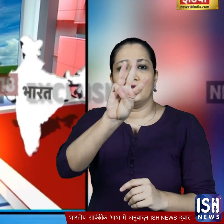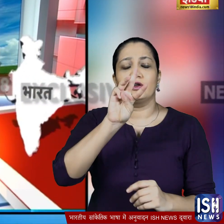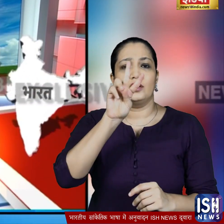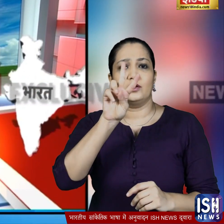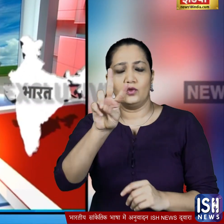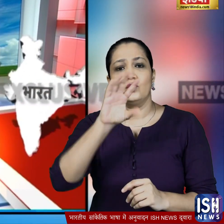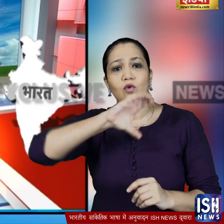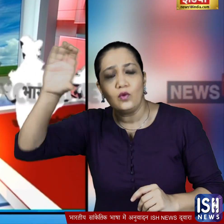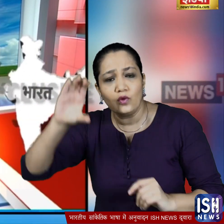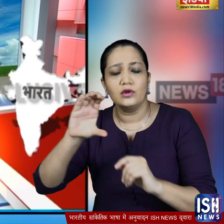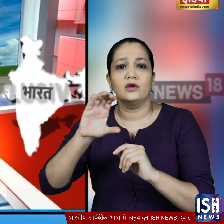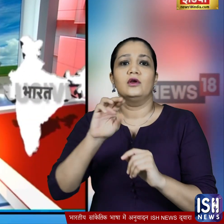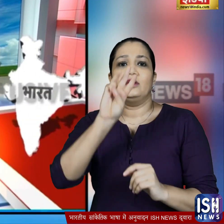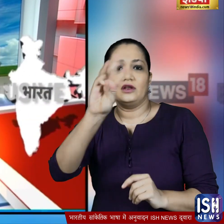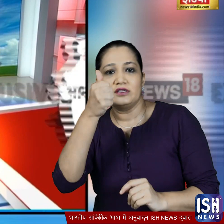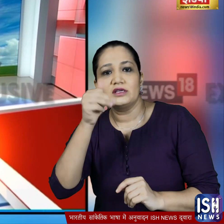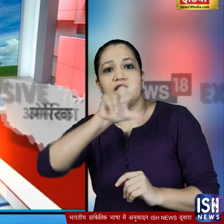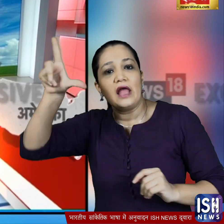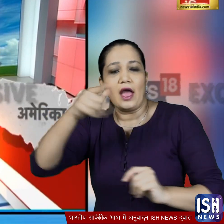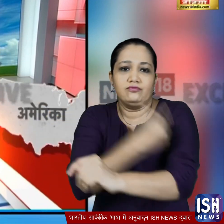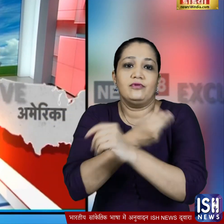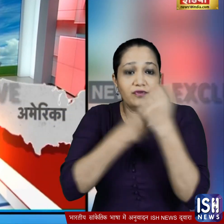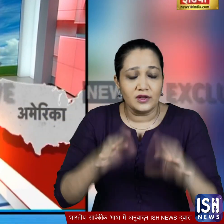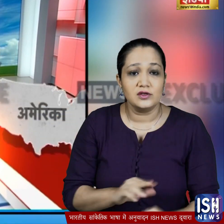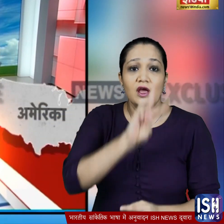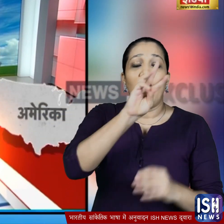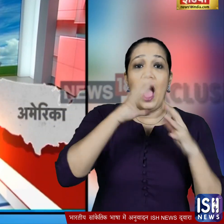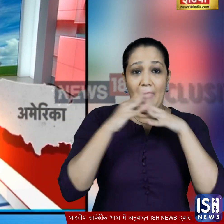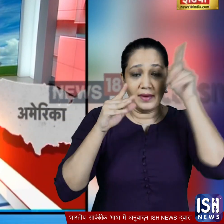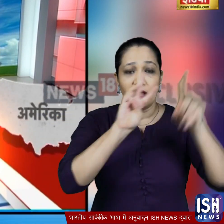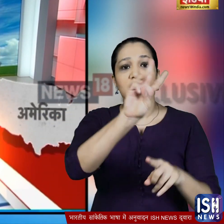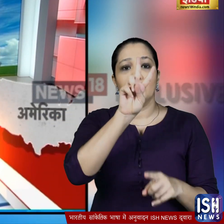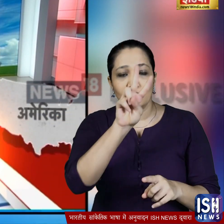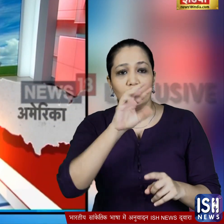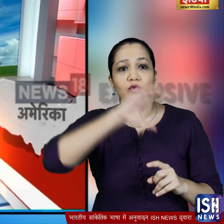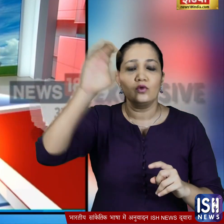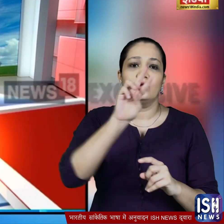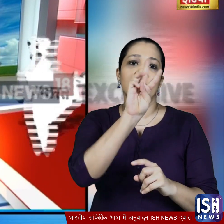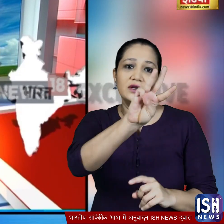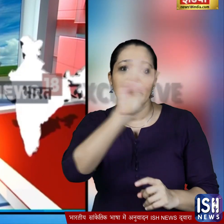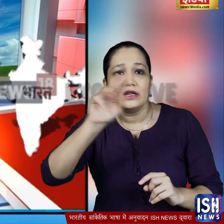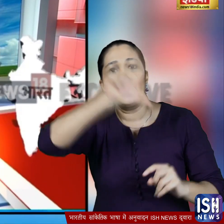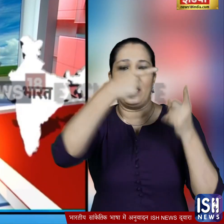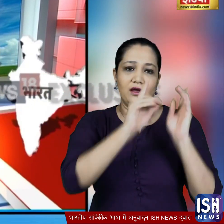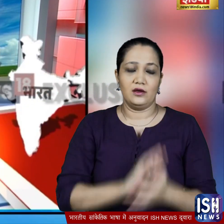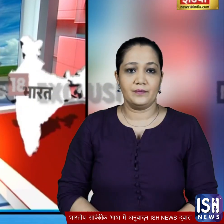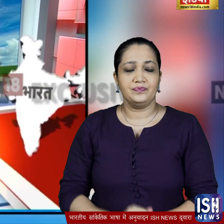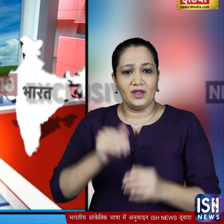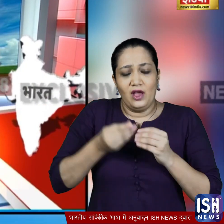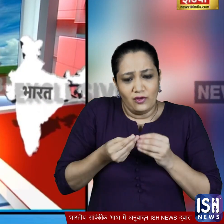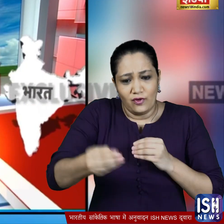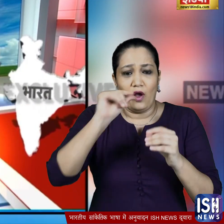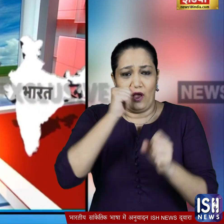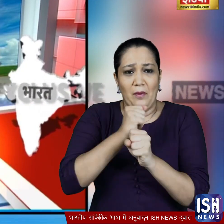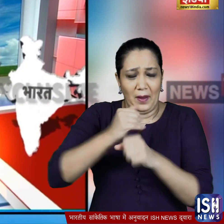36 लाख डोज लगाई जा चुकी। वहीं अमेरिका में अब तक 32 करोड़ 33 लाख डोज लगाई गई। अब सरकार का लक्ष्य है कि आने वाले दिनों में देश